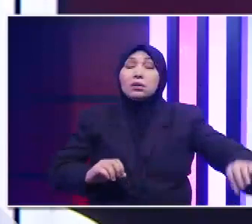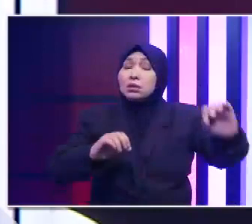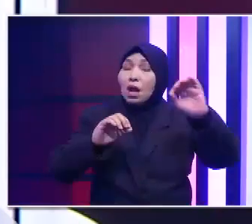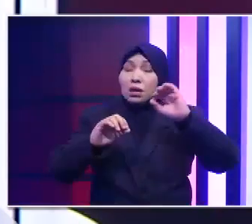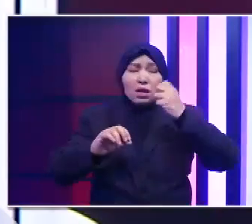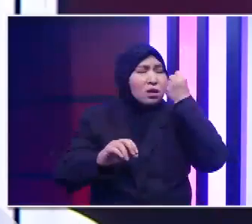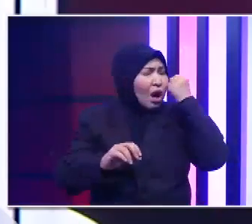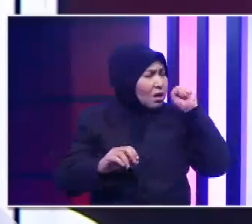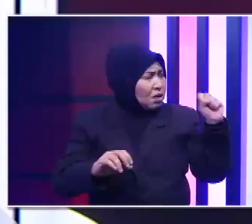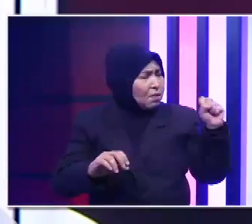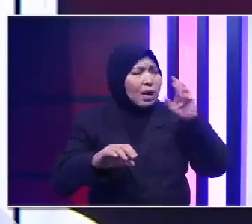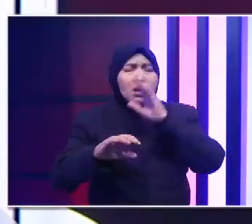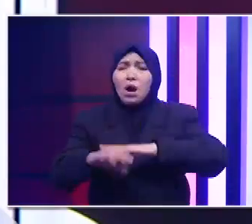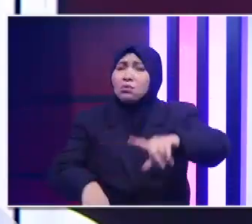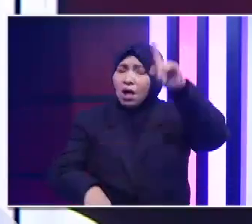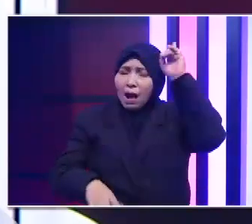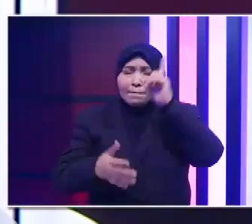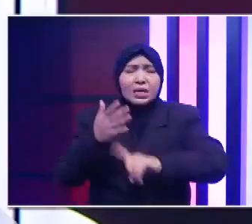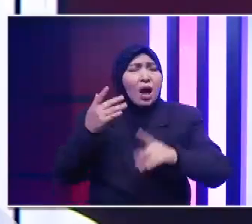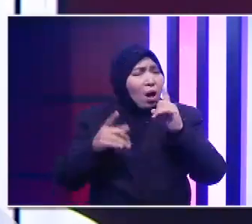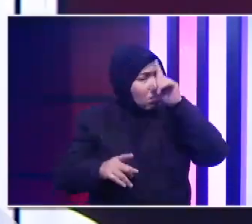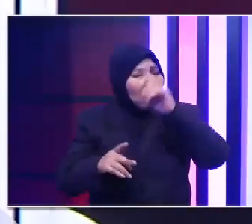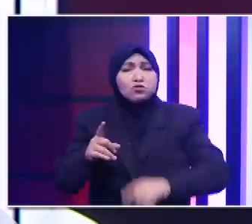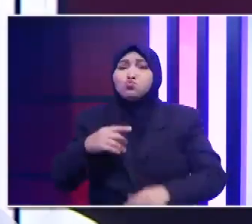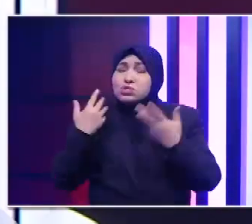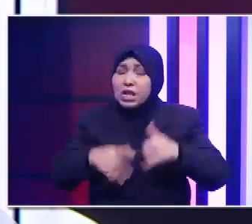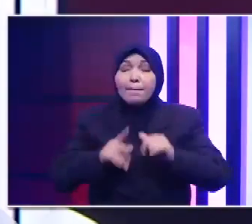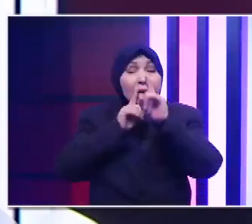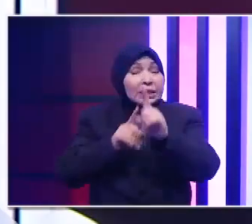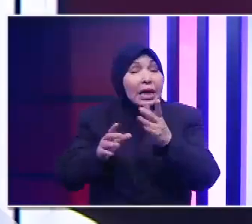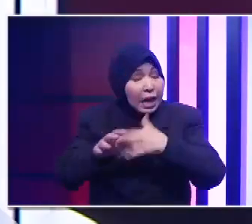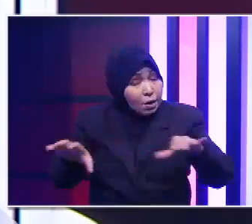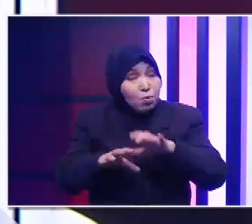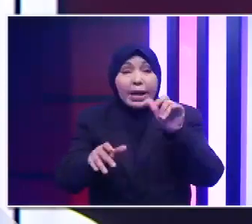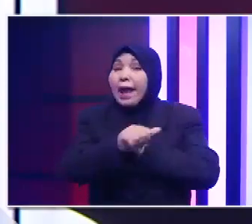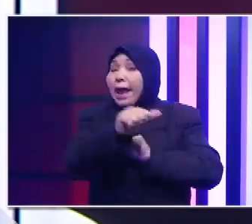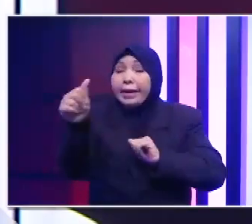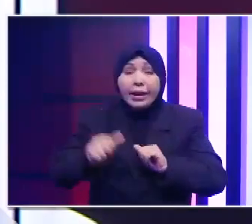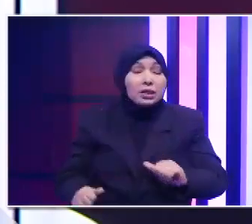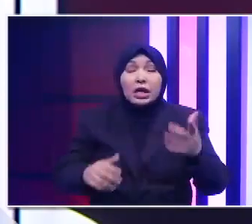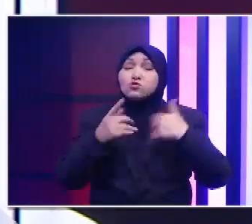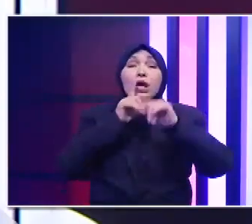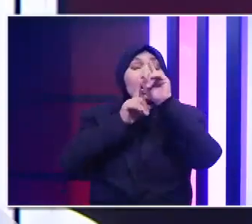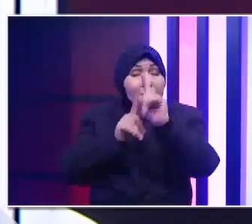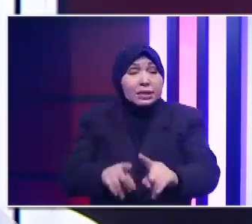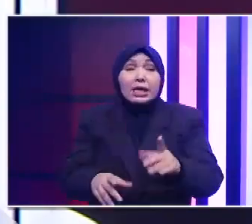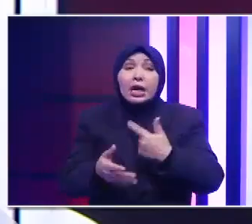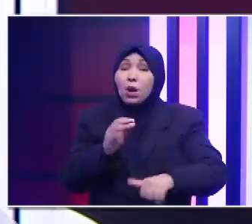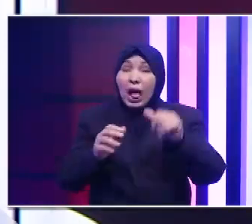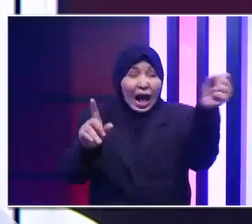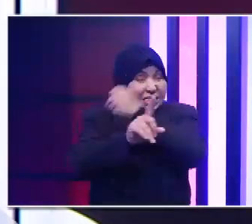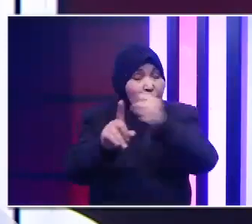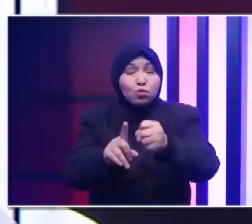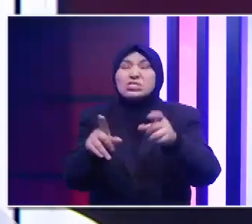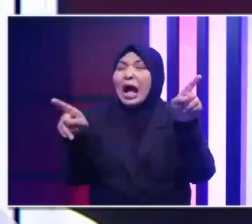Allah terhadap apa yang Allah perintahkan kepada mereka five Aduh nama yumaru dan mereka akan melakukan apa yang mereka diperintahkan Kalau ajak ke macan